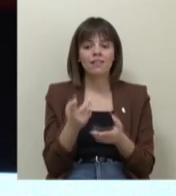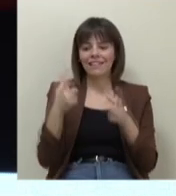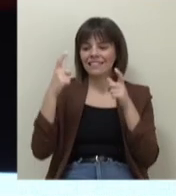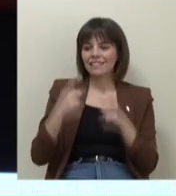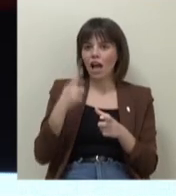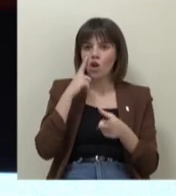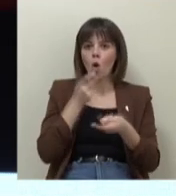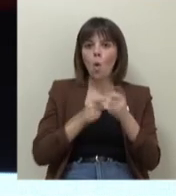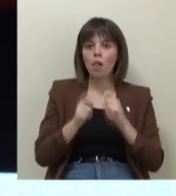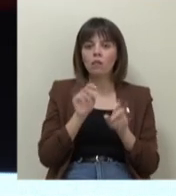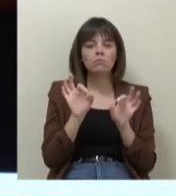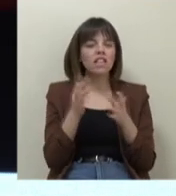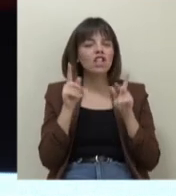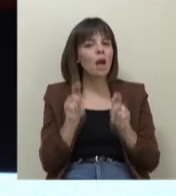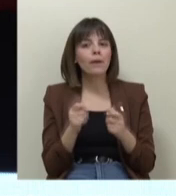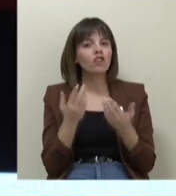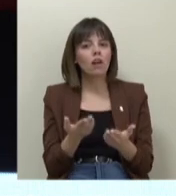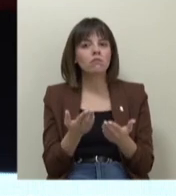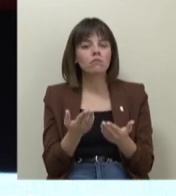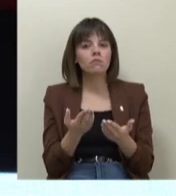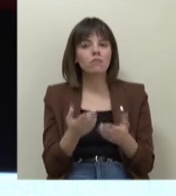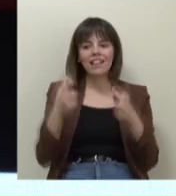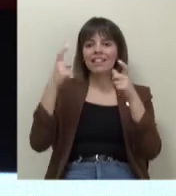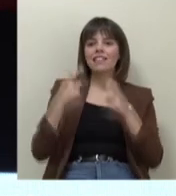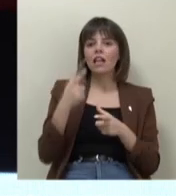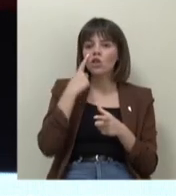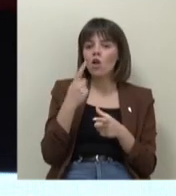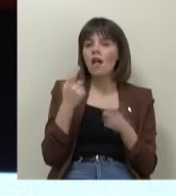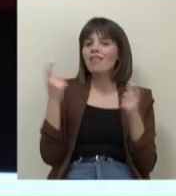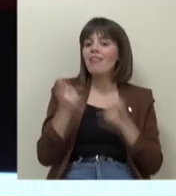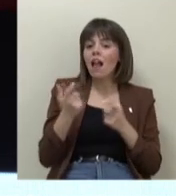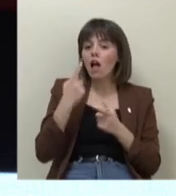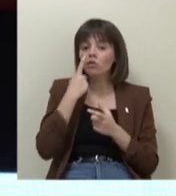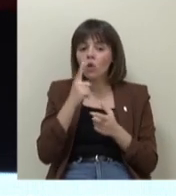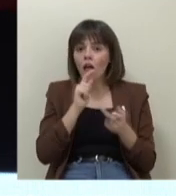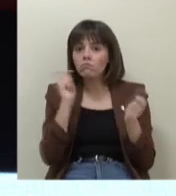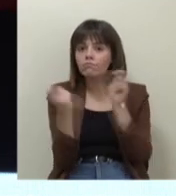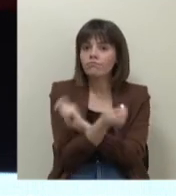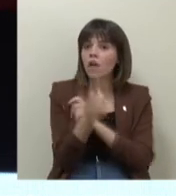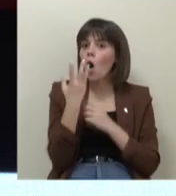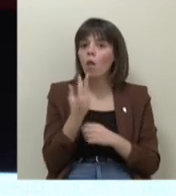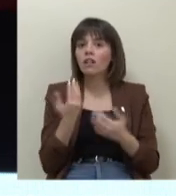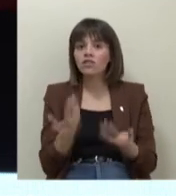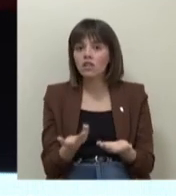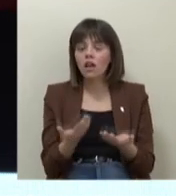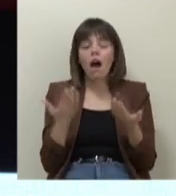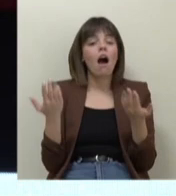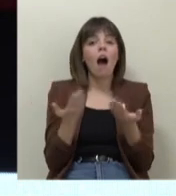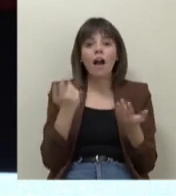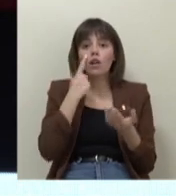mekan kullanımını nasıl yapacağını, kentin nereye göre evrileceğini,